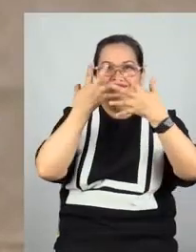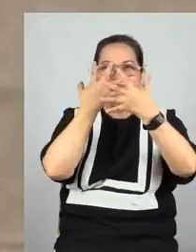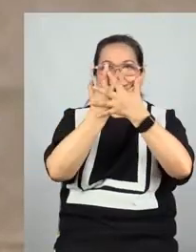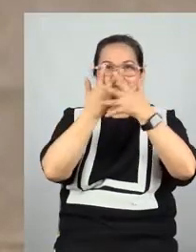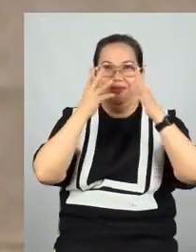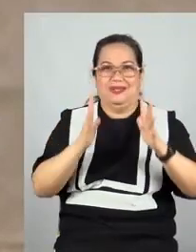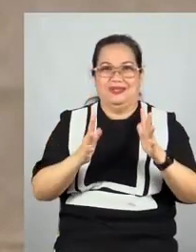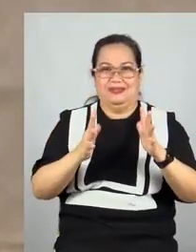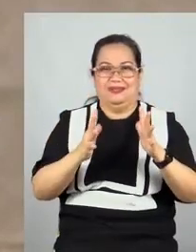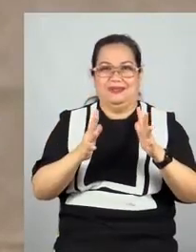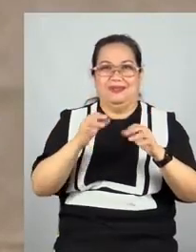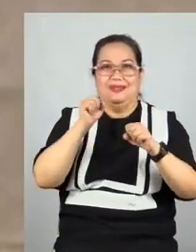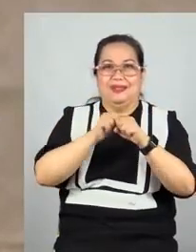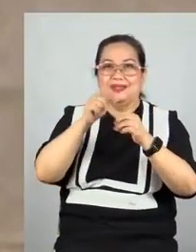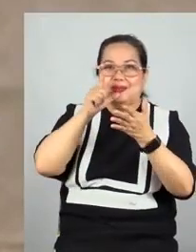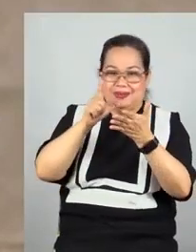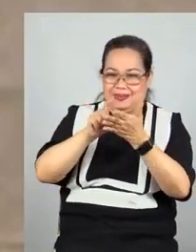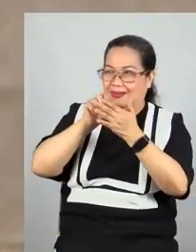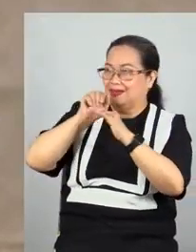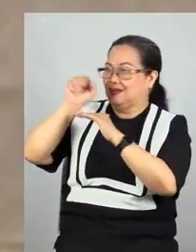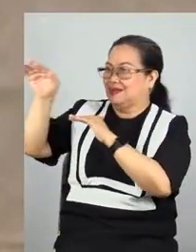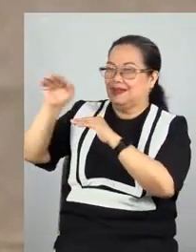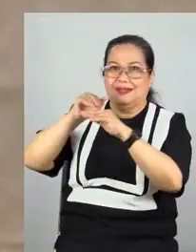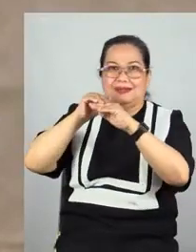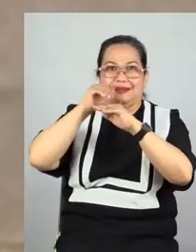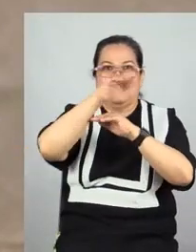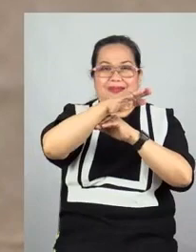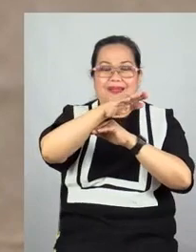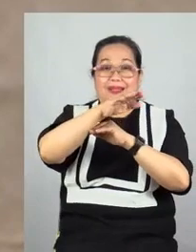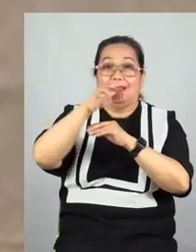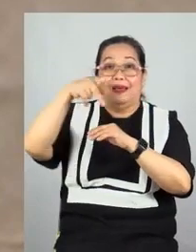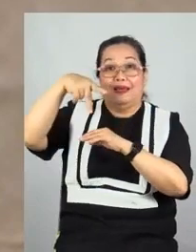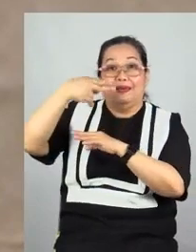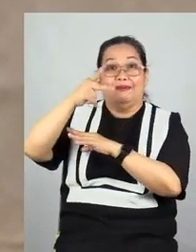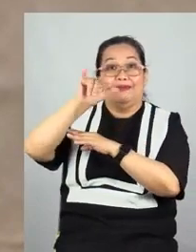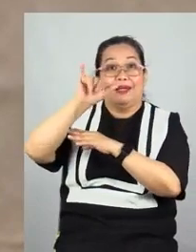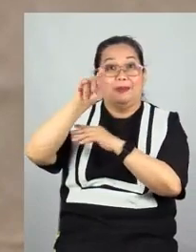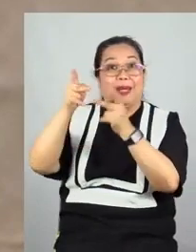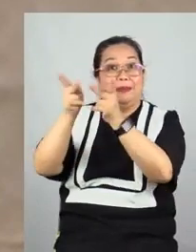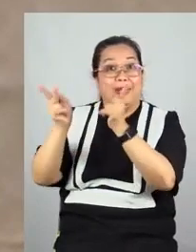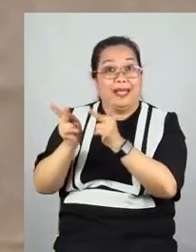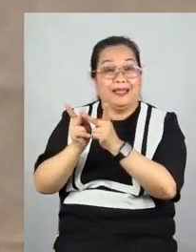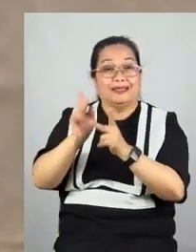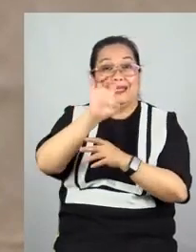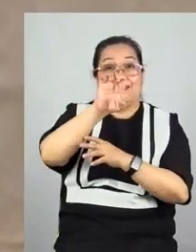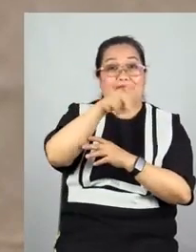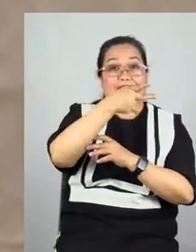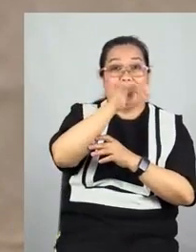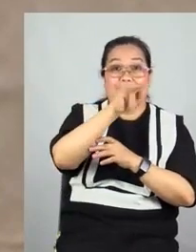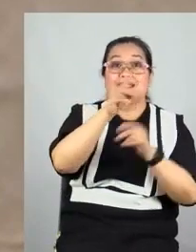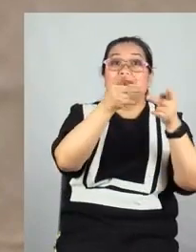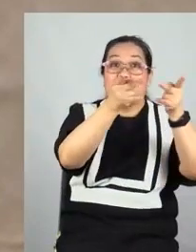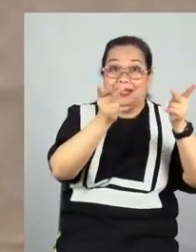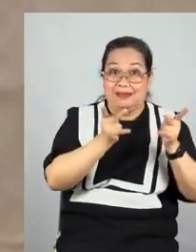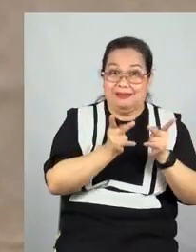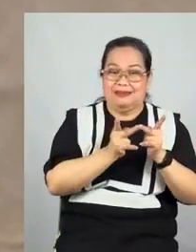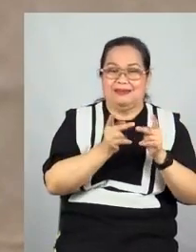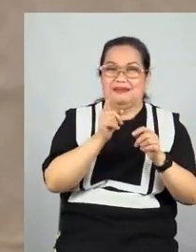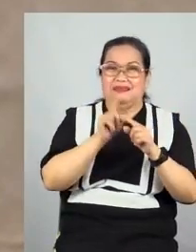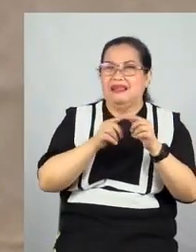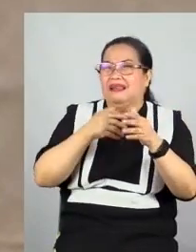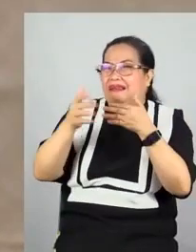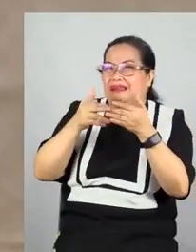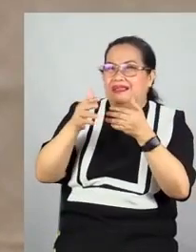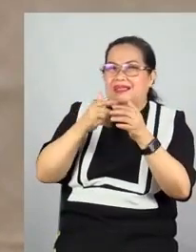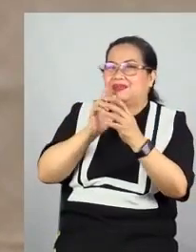din niya ang Philippians. Siya ay nasa kulungan. Kaya sabi niya, so whether I come and see